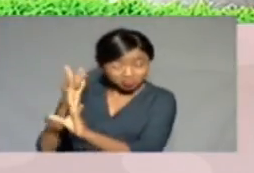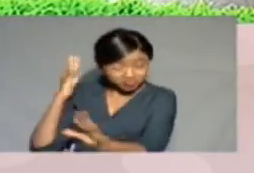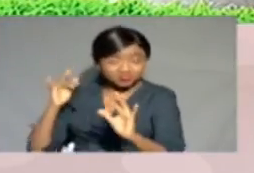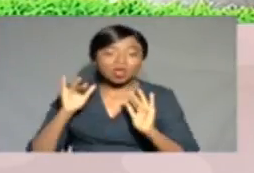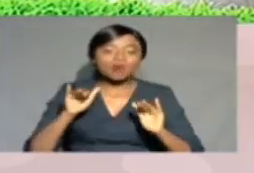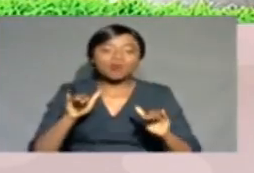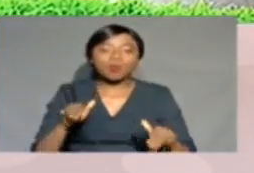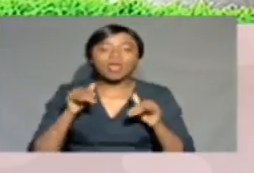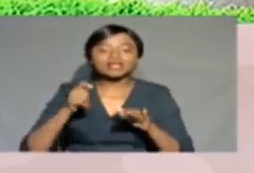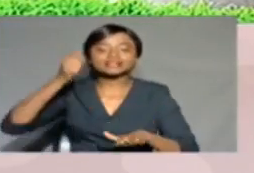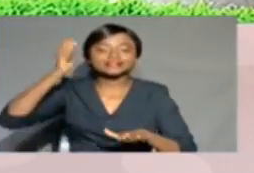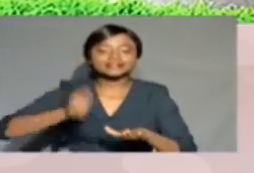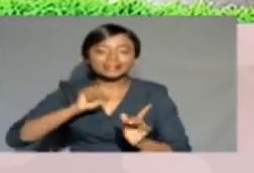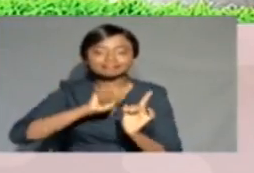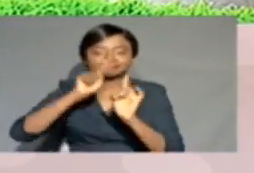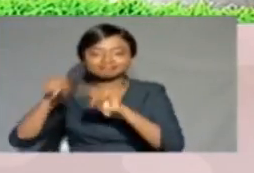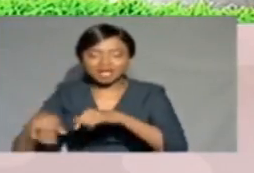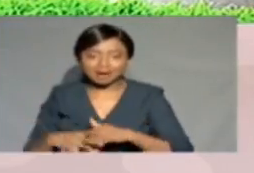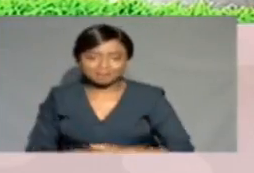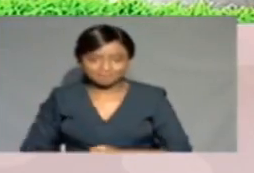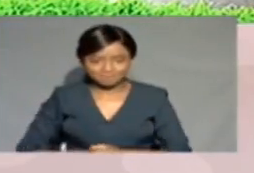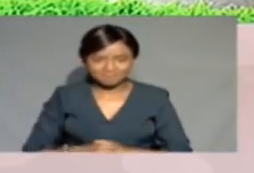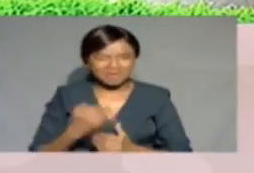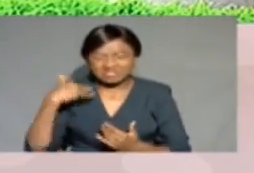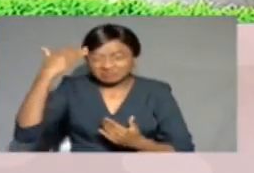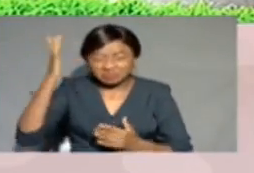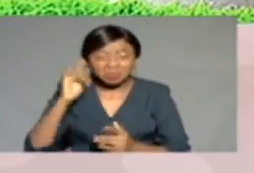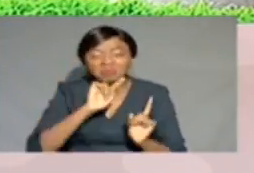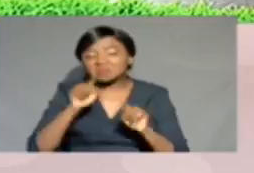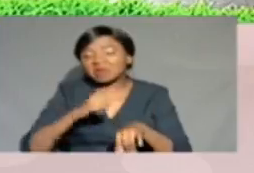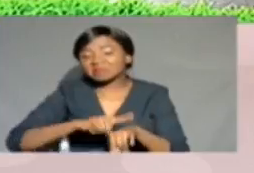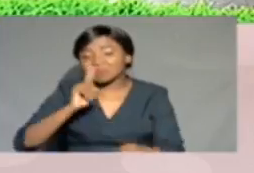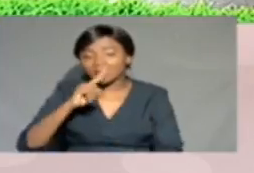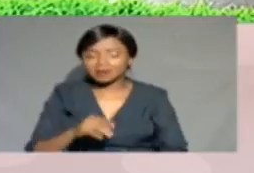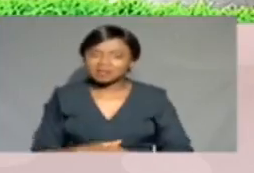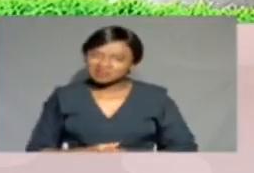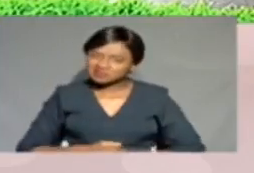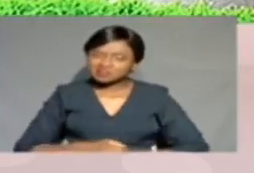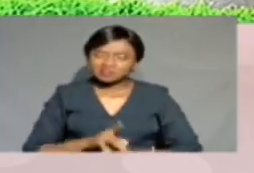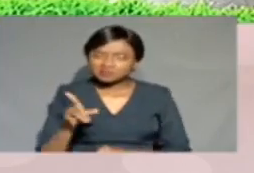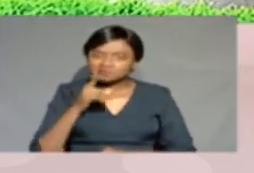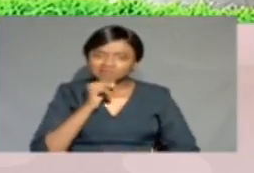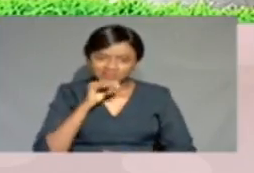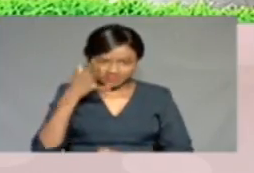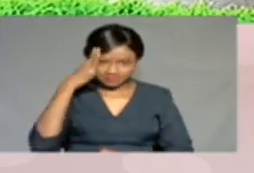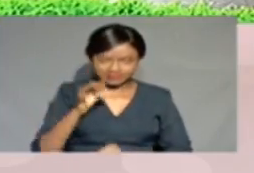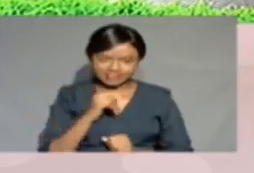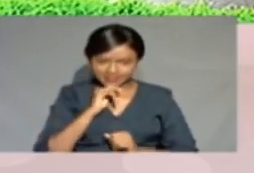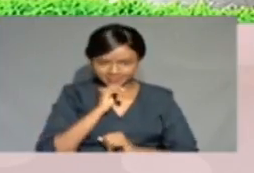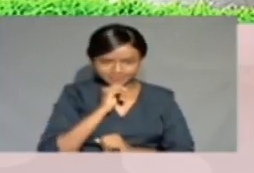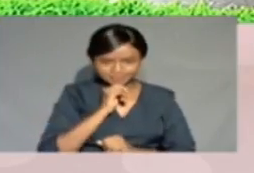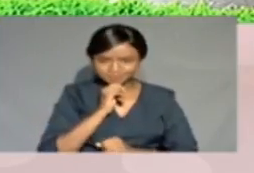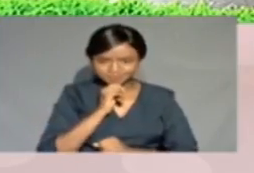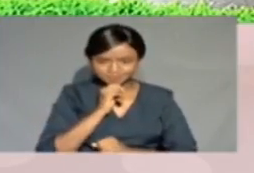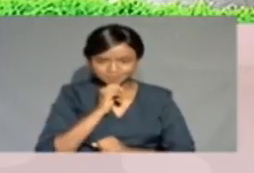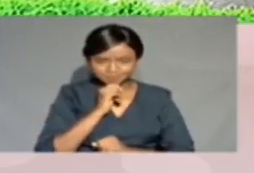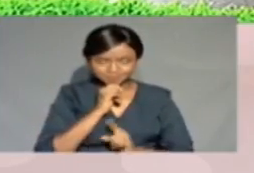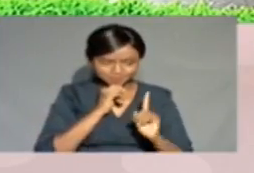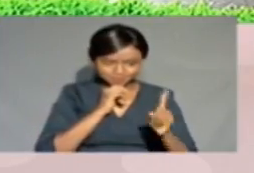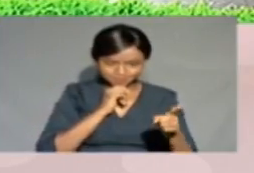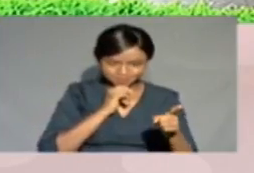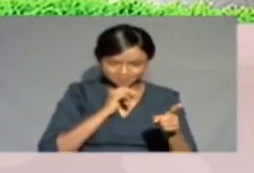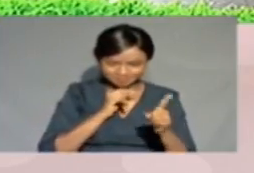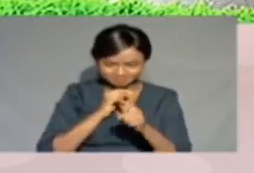wanasubiri Pilato aingie. Sijui atakuja mwaka gani. Sasa yule bwana akaamua ende